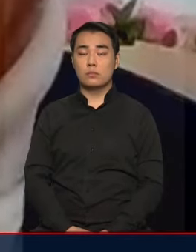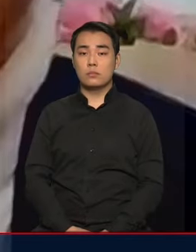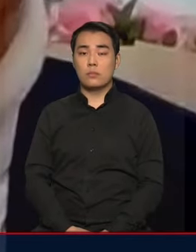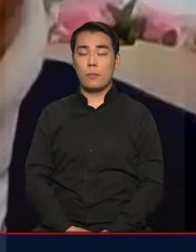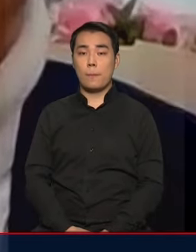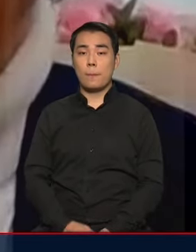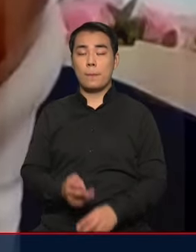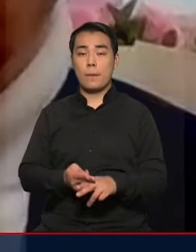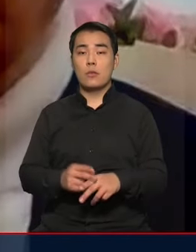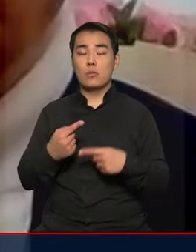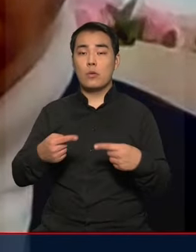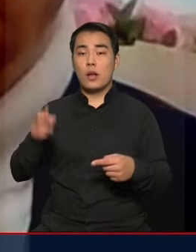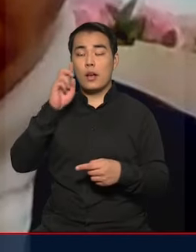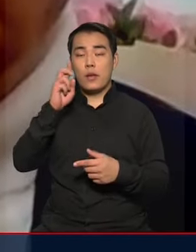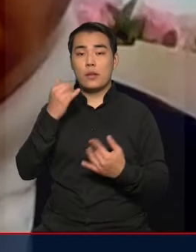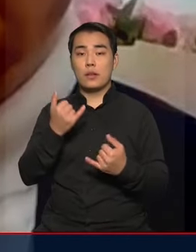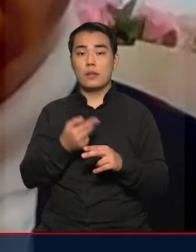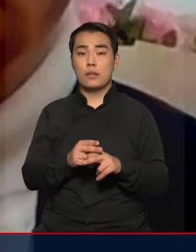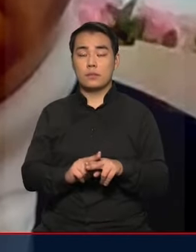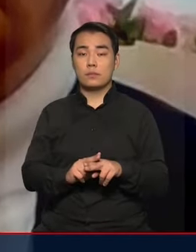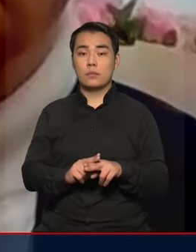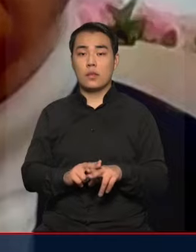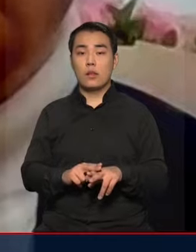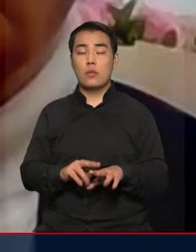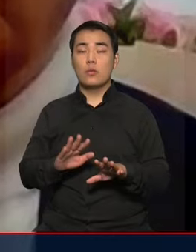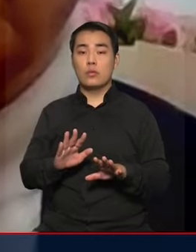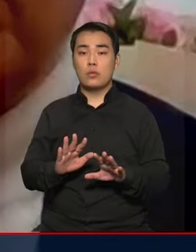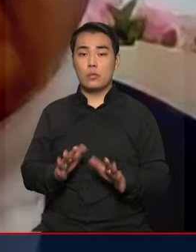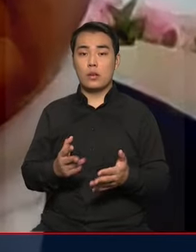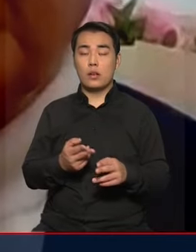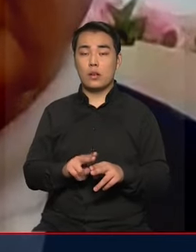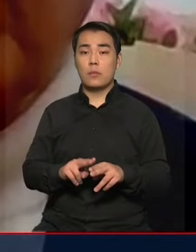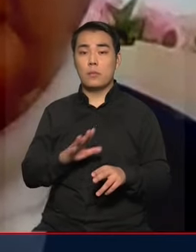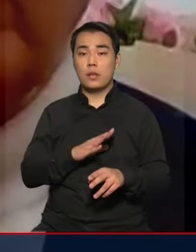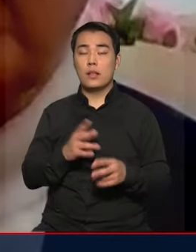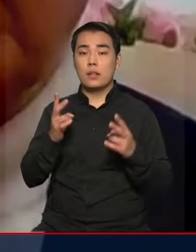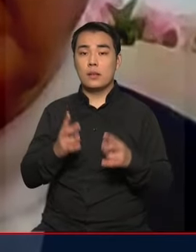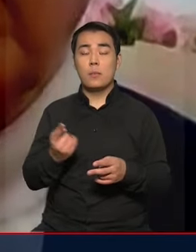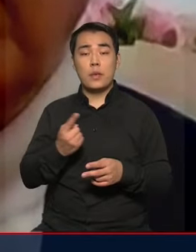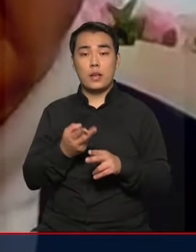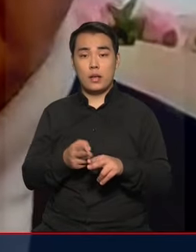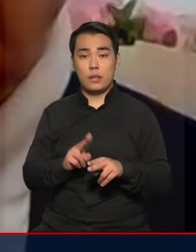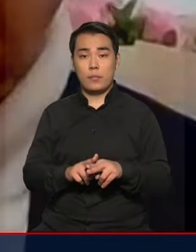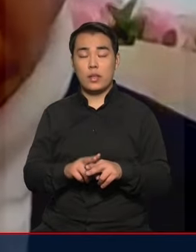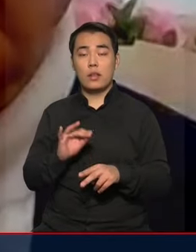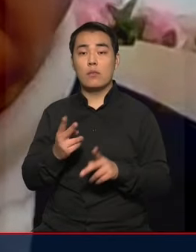Ол басқа мемлекеттегі болған зілзала. Біріншіден. Екіншіден,